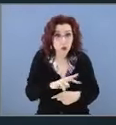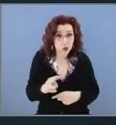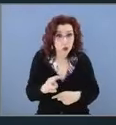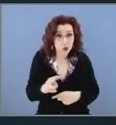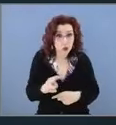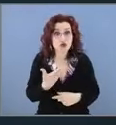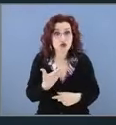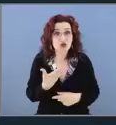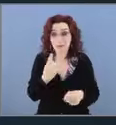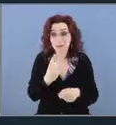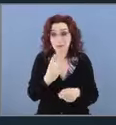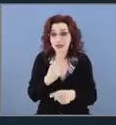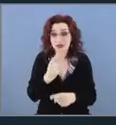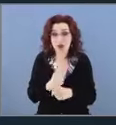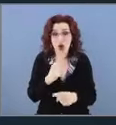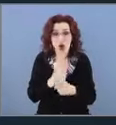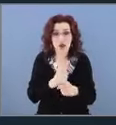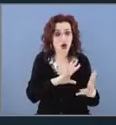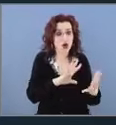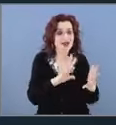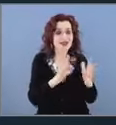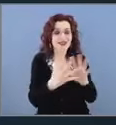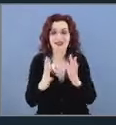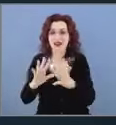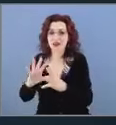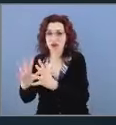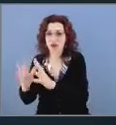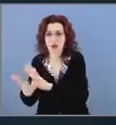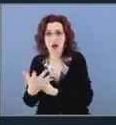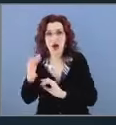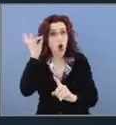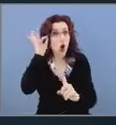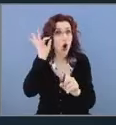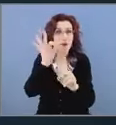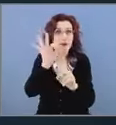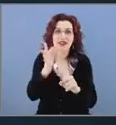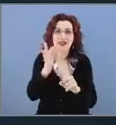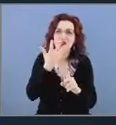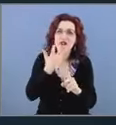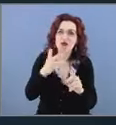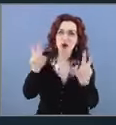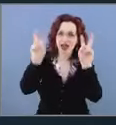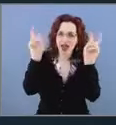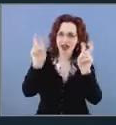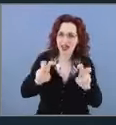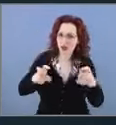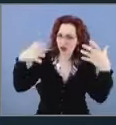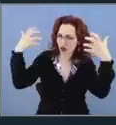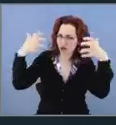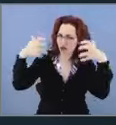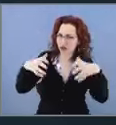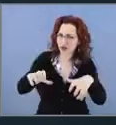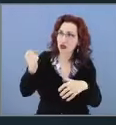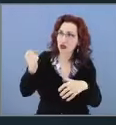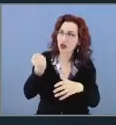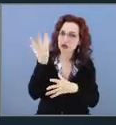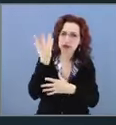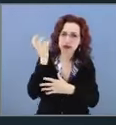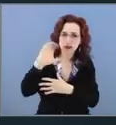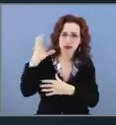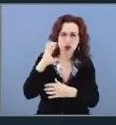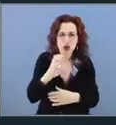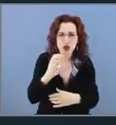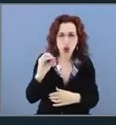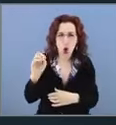Abbiamo obiettivi ambiziosi di riduzione dell'impatto energetico, quindi delle emissioni di CO2, abbiamo